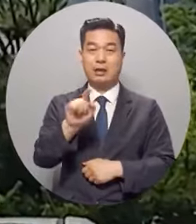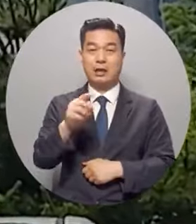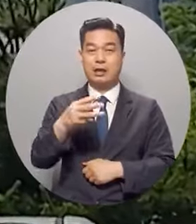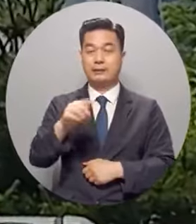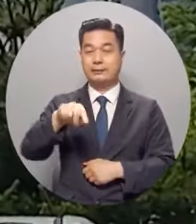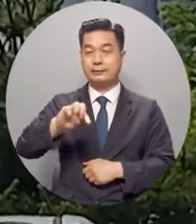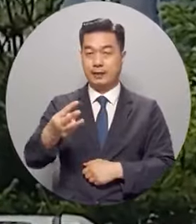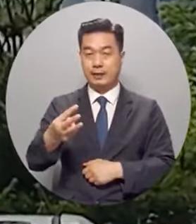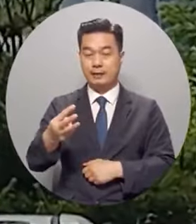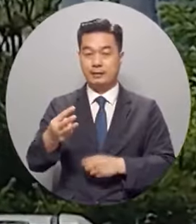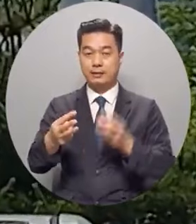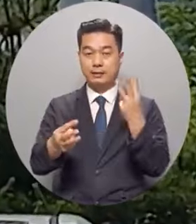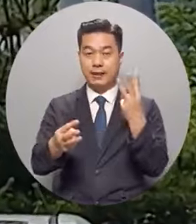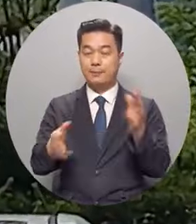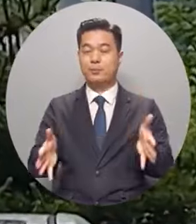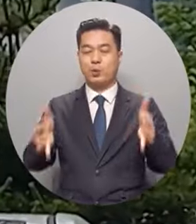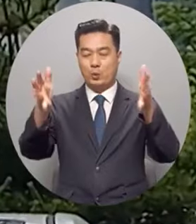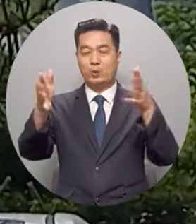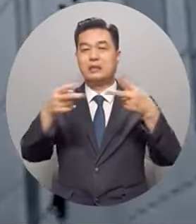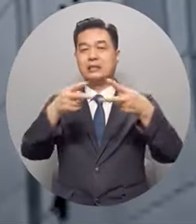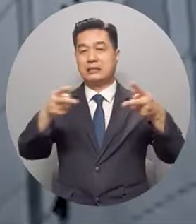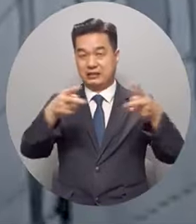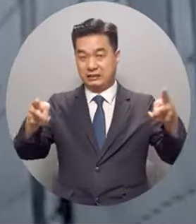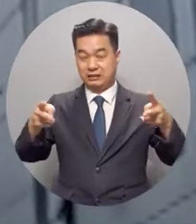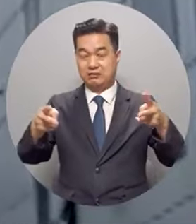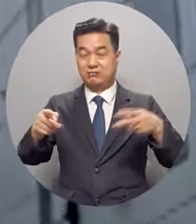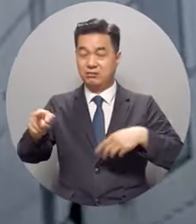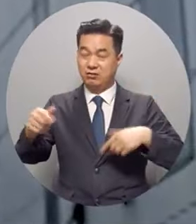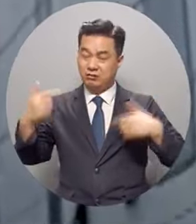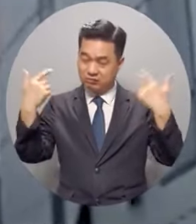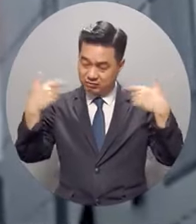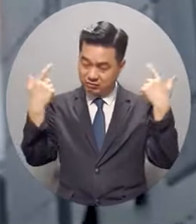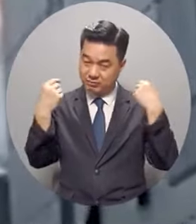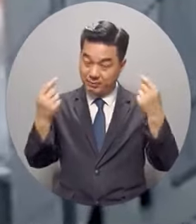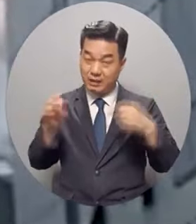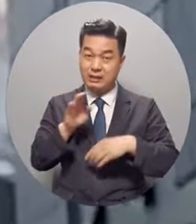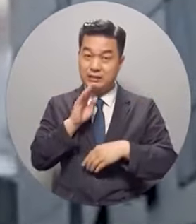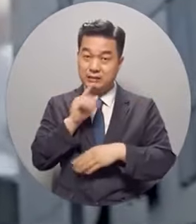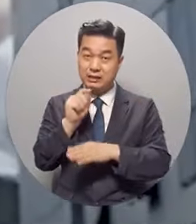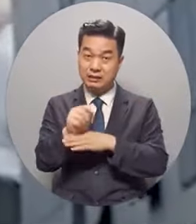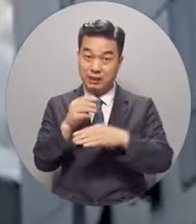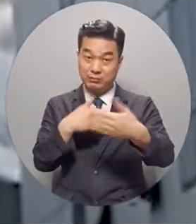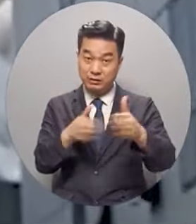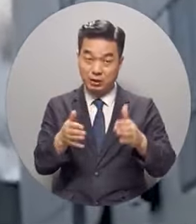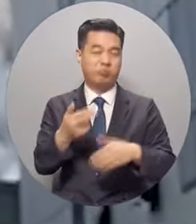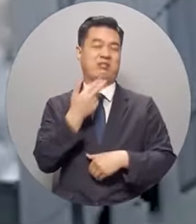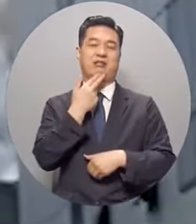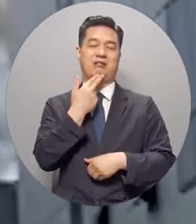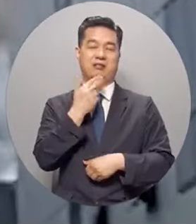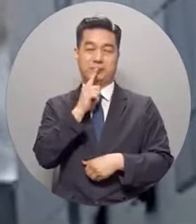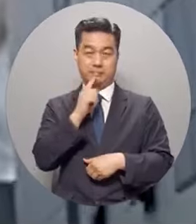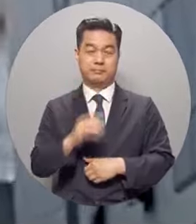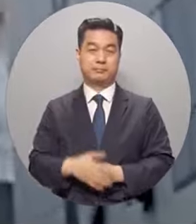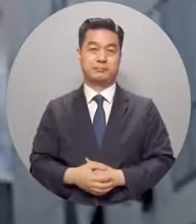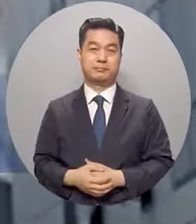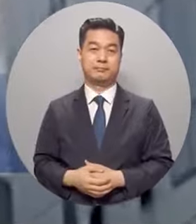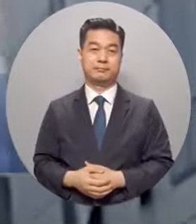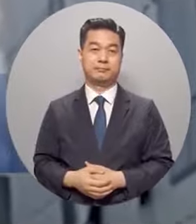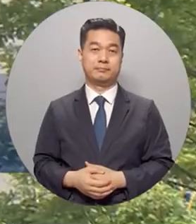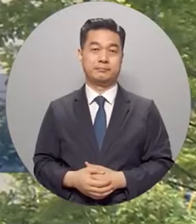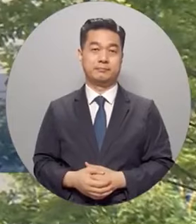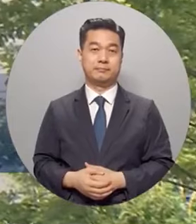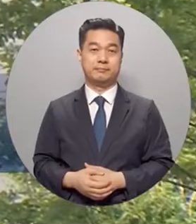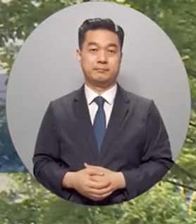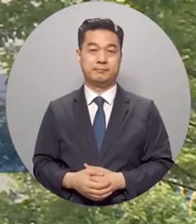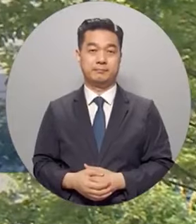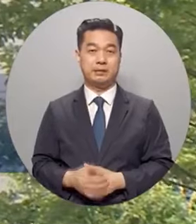3동 2층으로 돼 있는데 이는 관행이었을 뿐 실제 사무실은 존재하지도 않는다고 밝혔습니다. 다